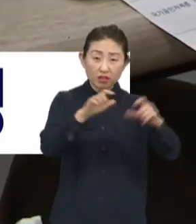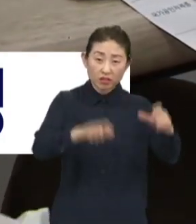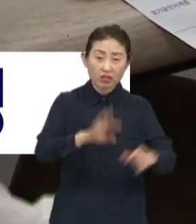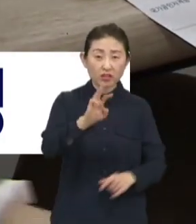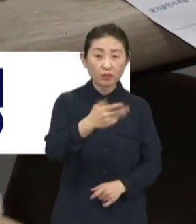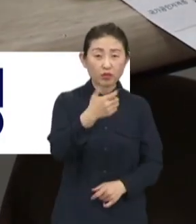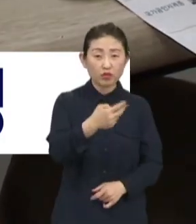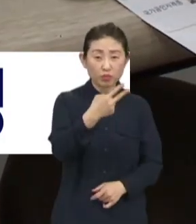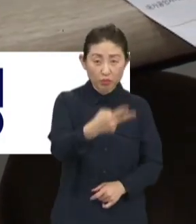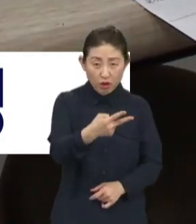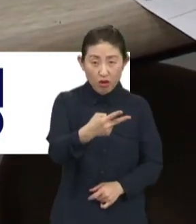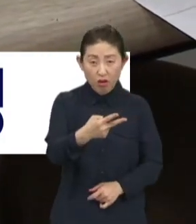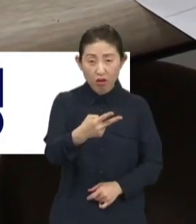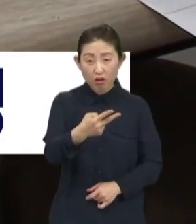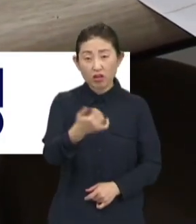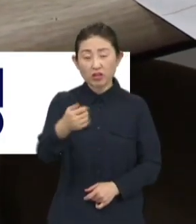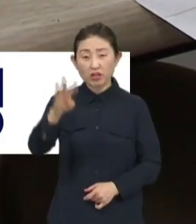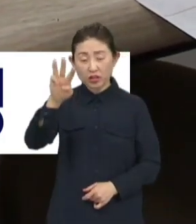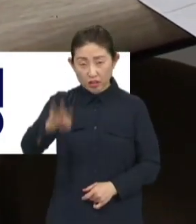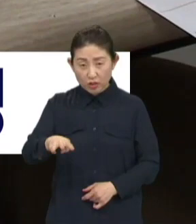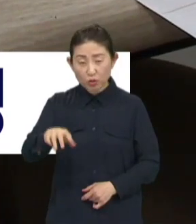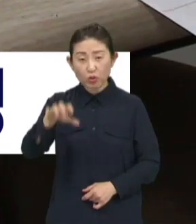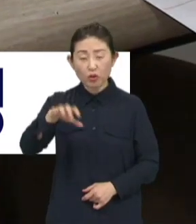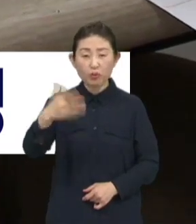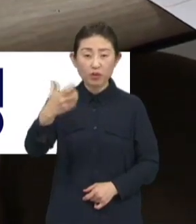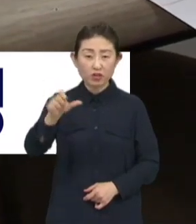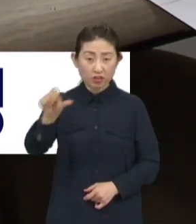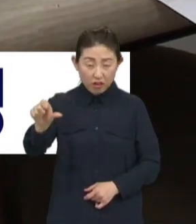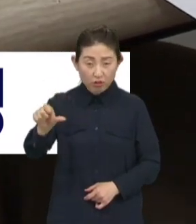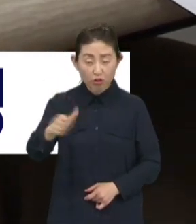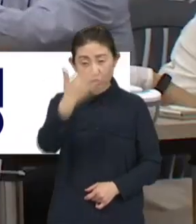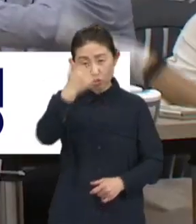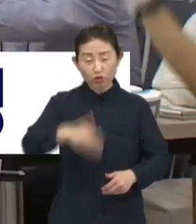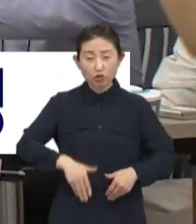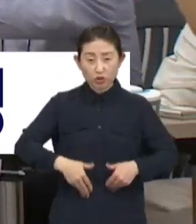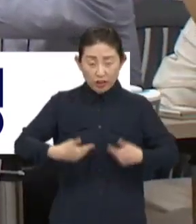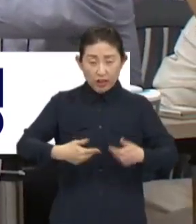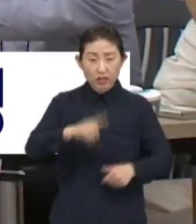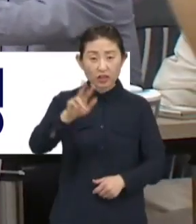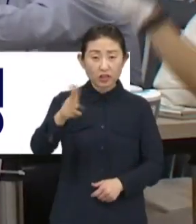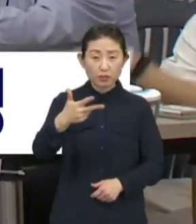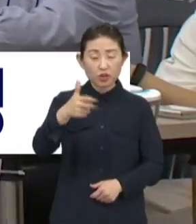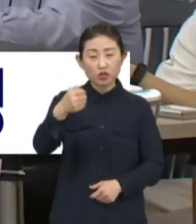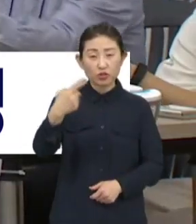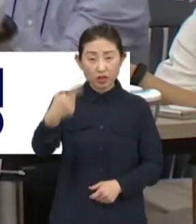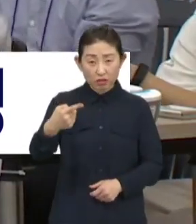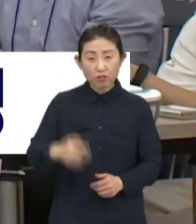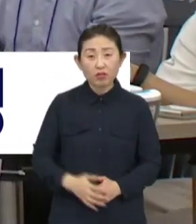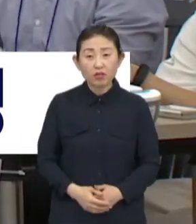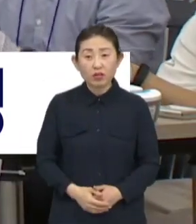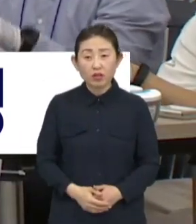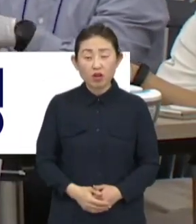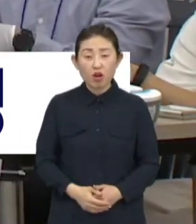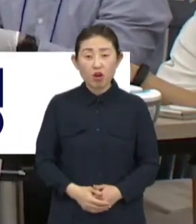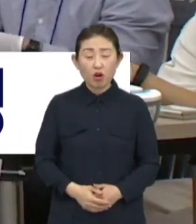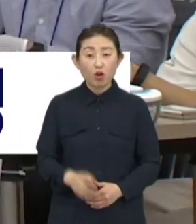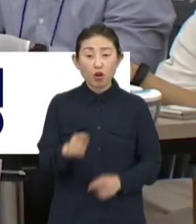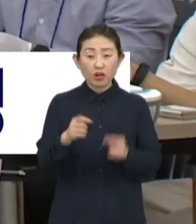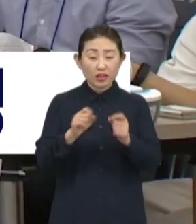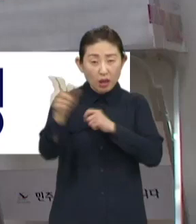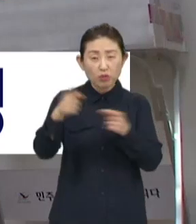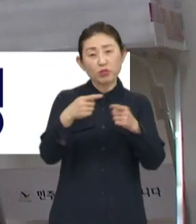지역별로는 대전 300 예순 두 곳 세종 여든다섯 곳 충남 700 신 한 곳 등이며 몸이 불편한